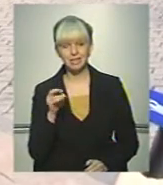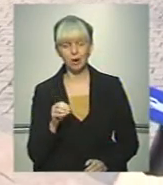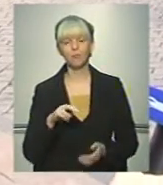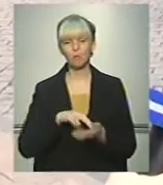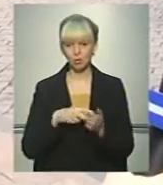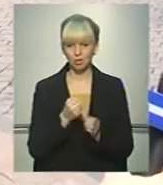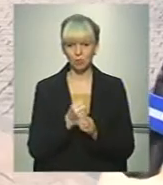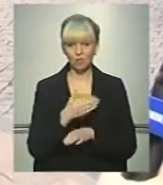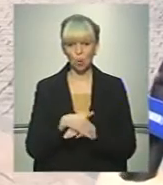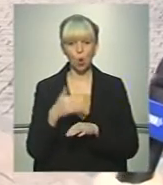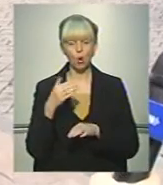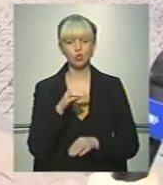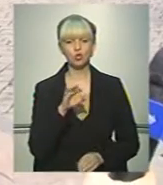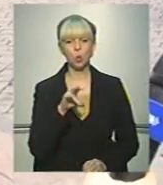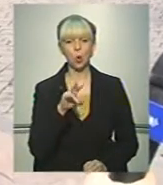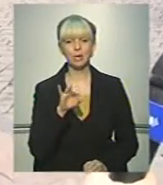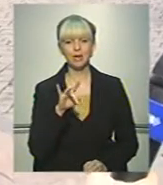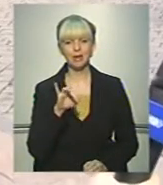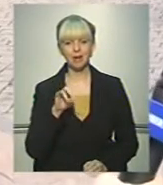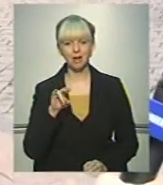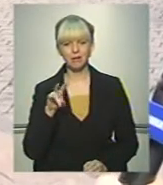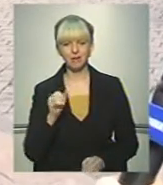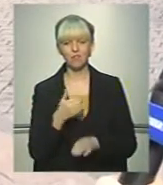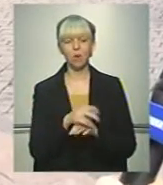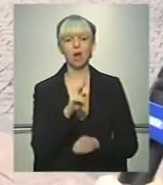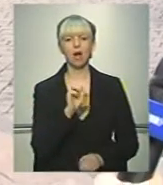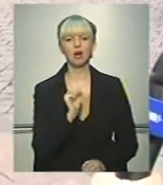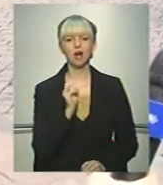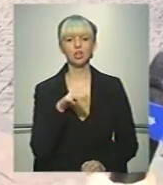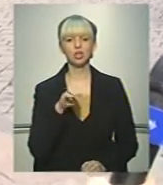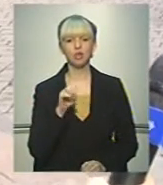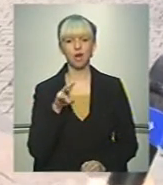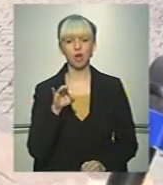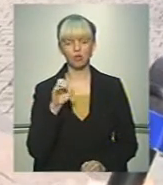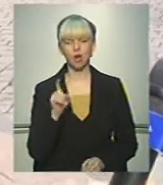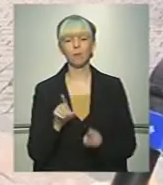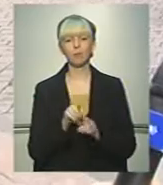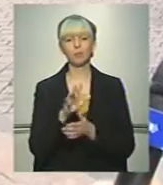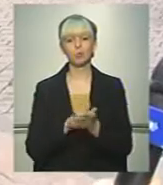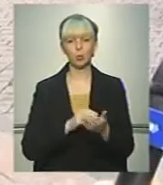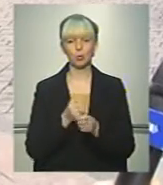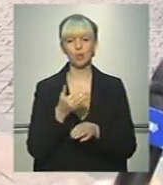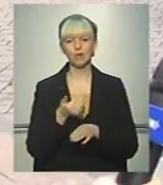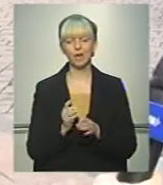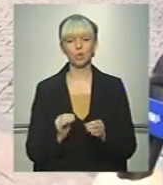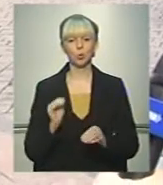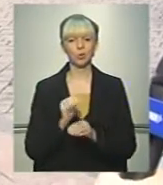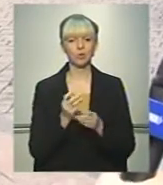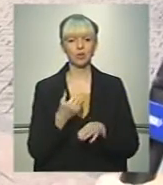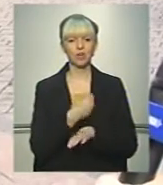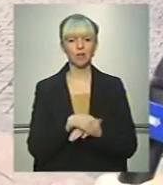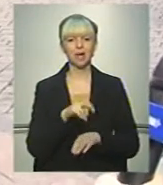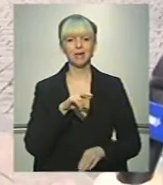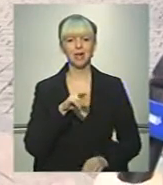Сокирянську, зробити частину вулиці і вулицю Каштанову, а також продовжити роботи, були виділені додаткові кошти на вулиці